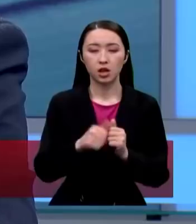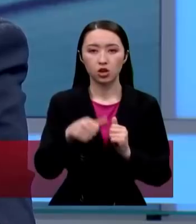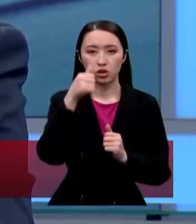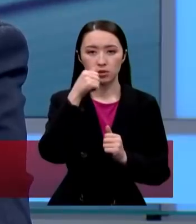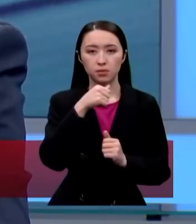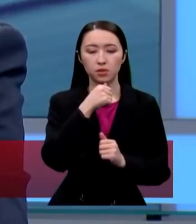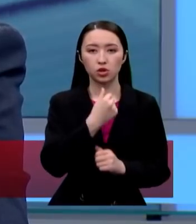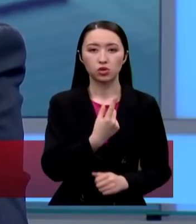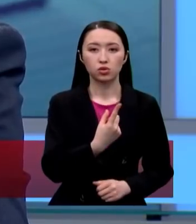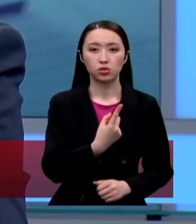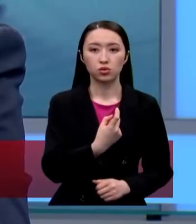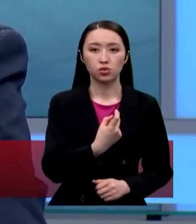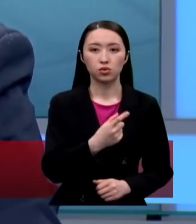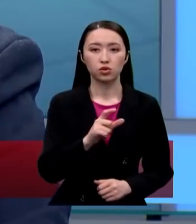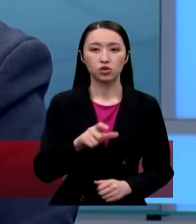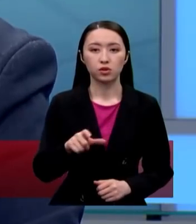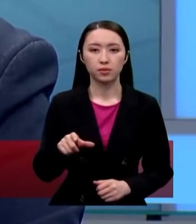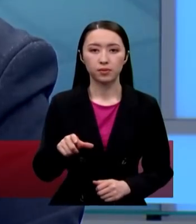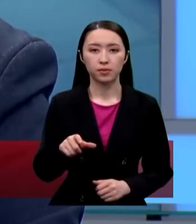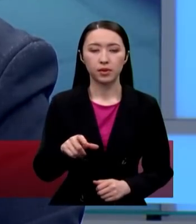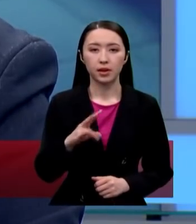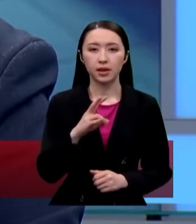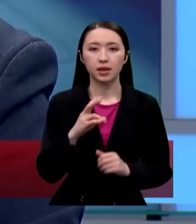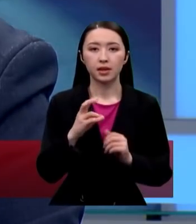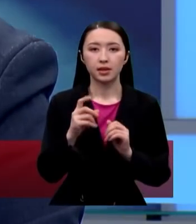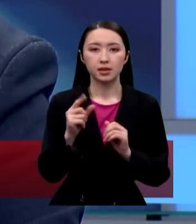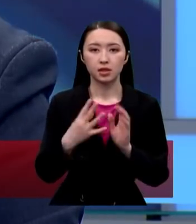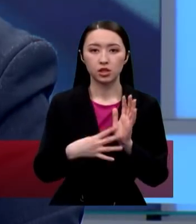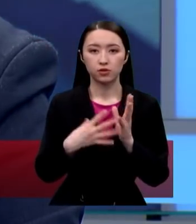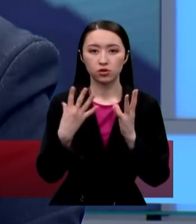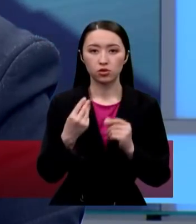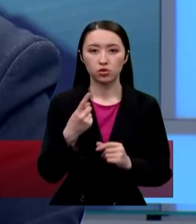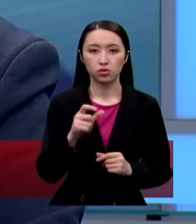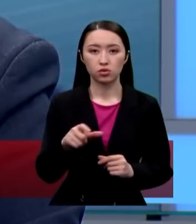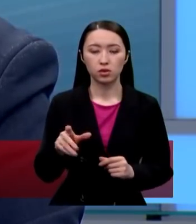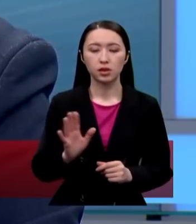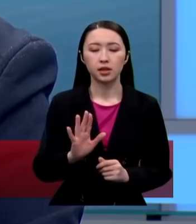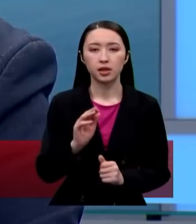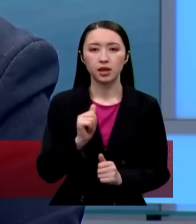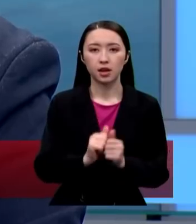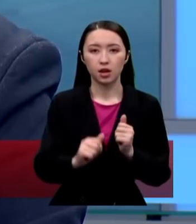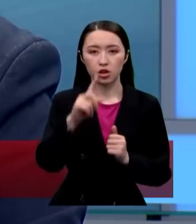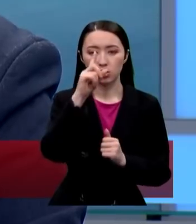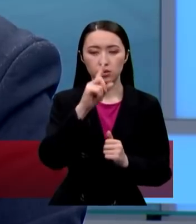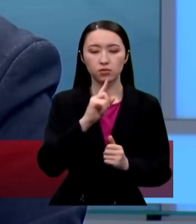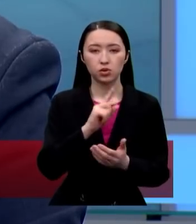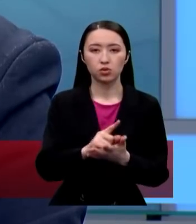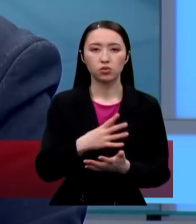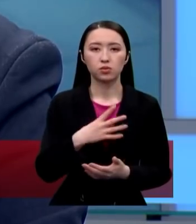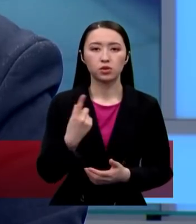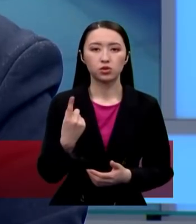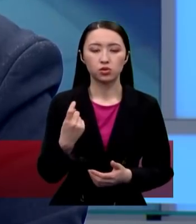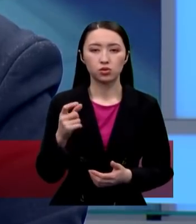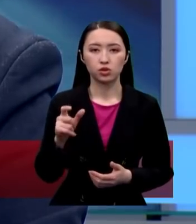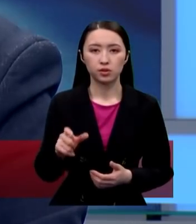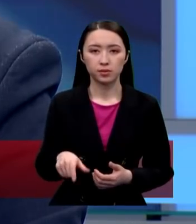100 человек... То есть это не за 90 дней 100 человек? Нет, это каждый месяц. Каждый месяц каждый должно месяц быть 100 человек. Да.